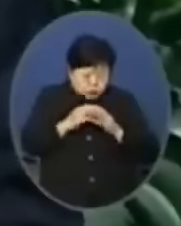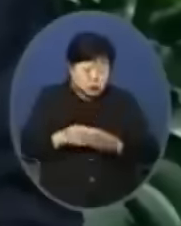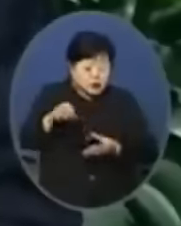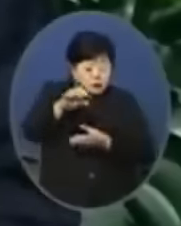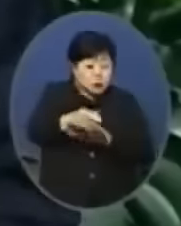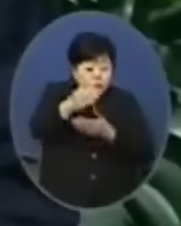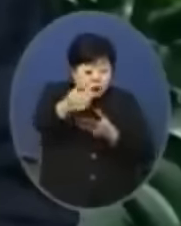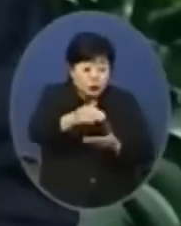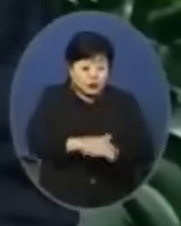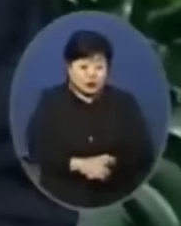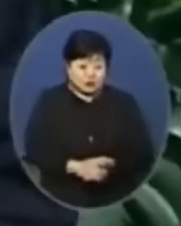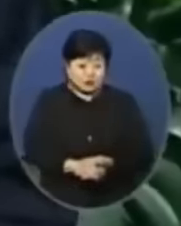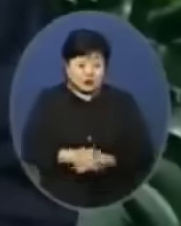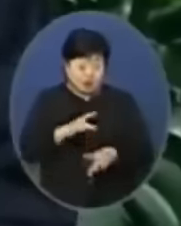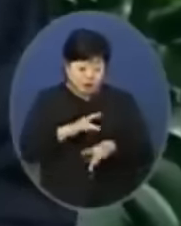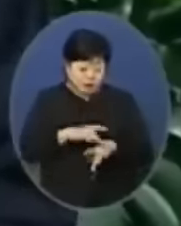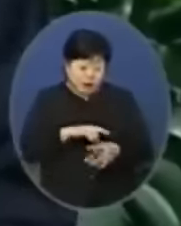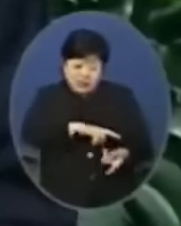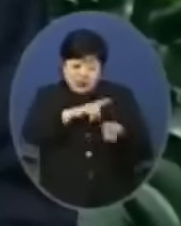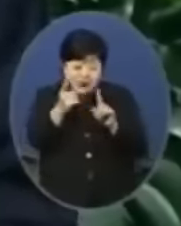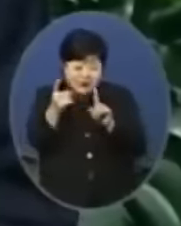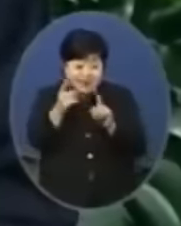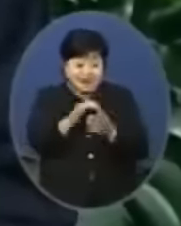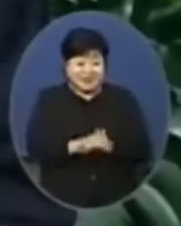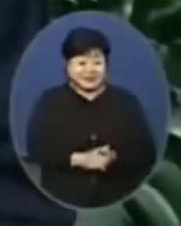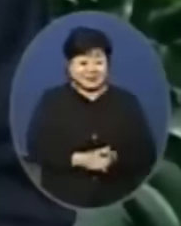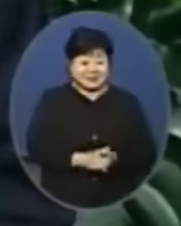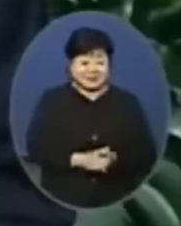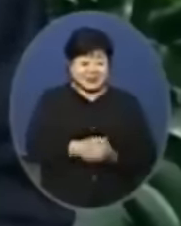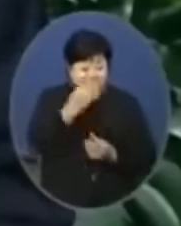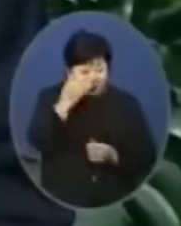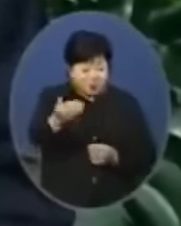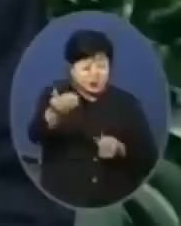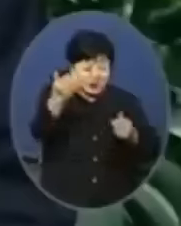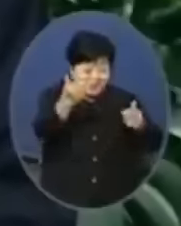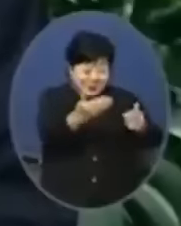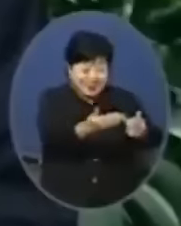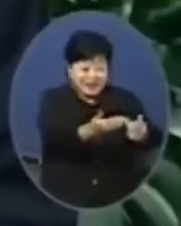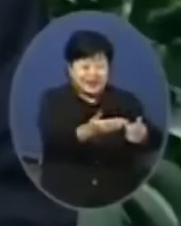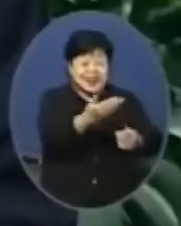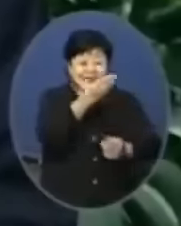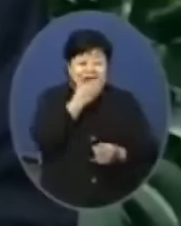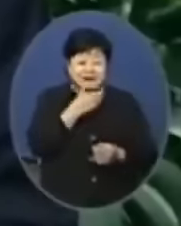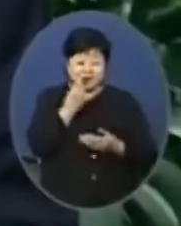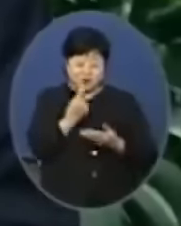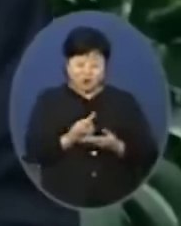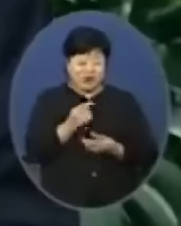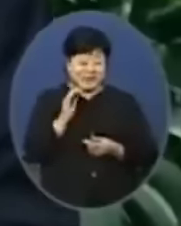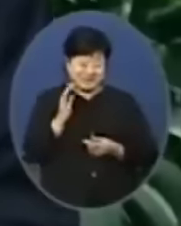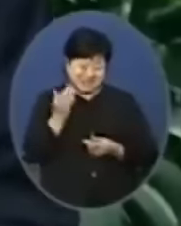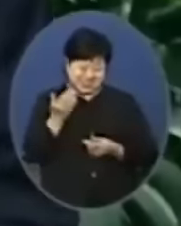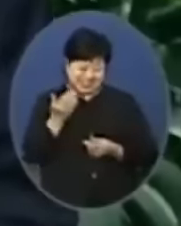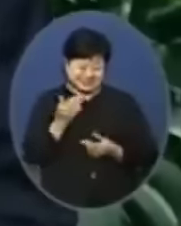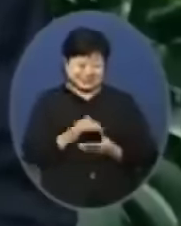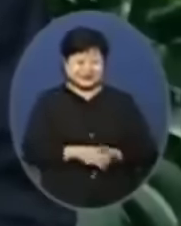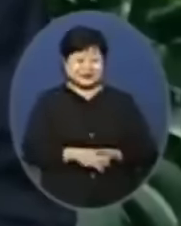것입니다. 뼈다귀가 살아 일어나는 것입니다. 여러분에게 행복이 다가오게 되는 것입니다.